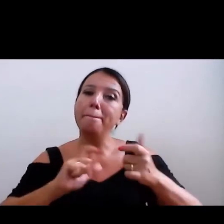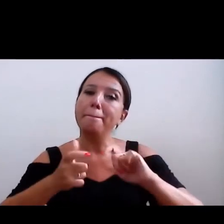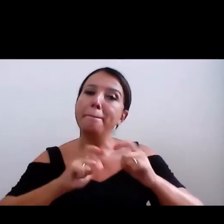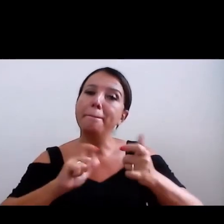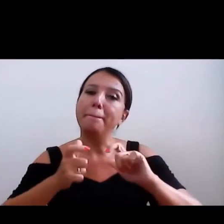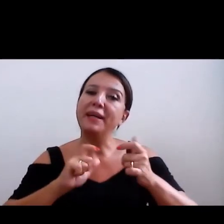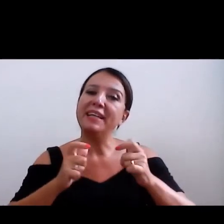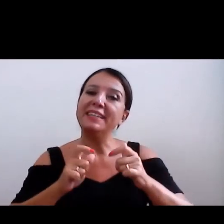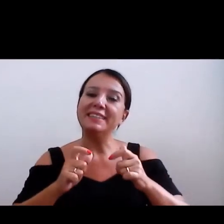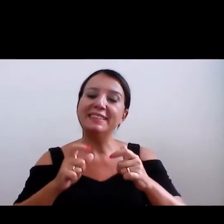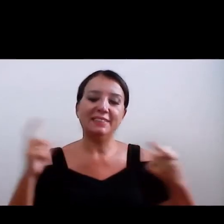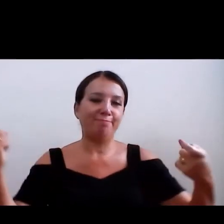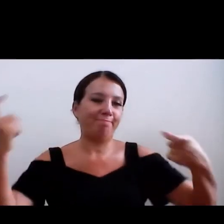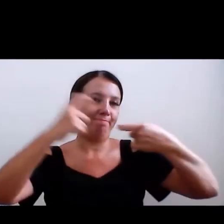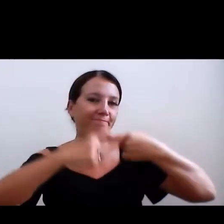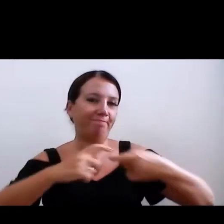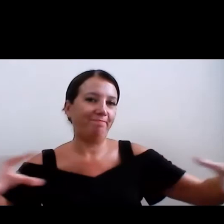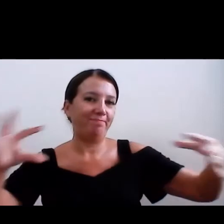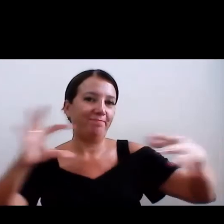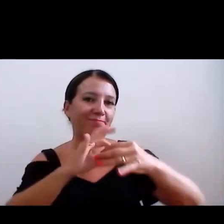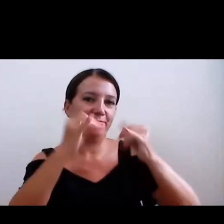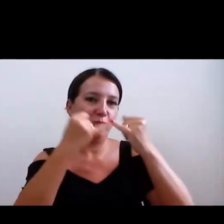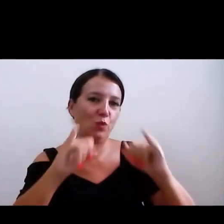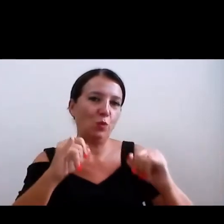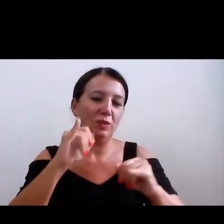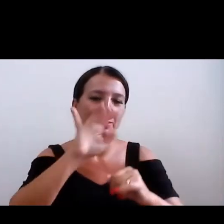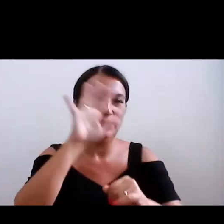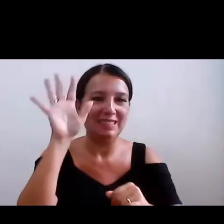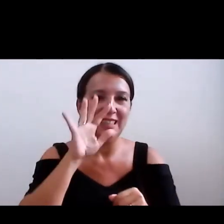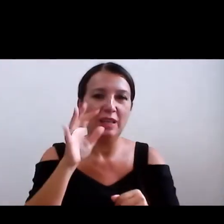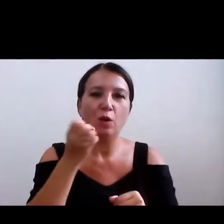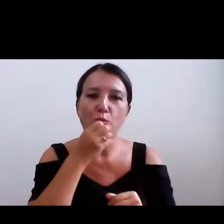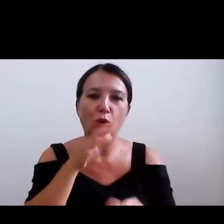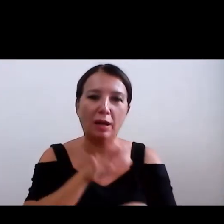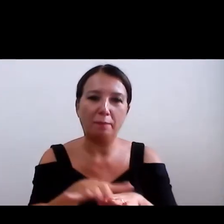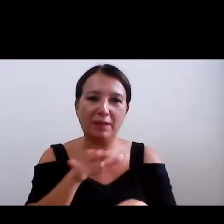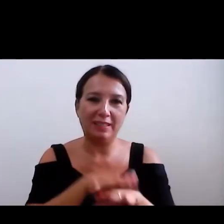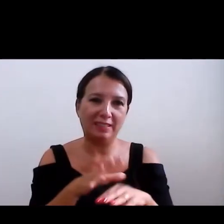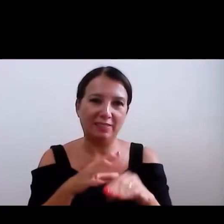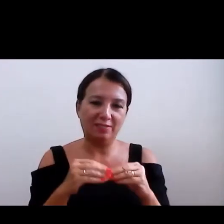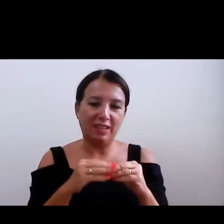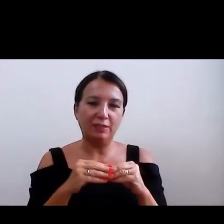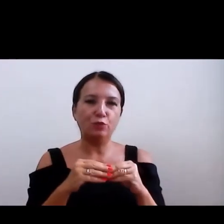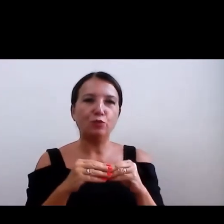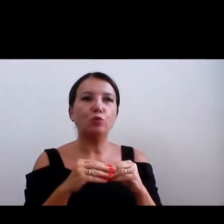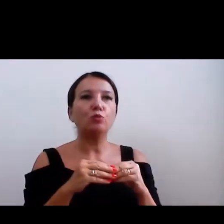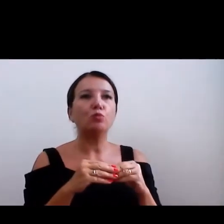ben si aggancia all'ultimo esempio di buona pratica che tu ci hai fatto. Quindi